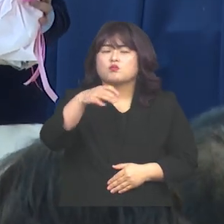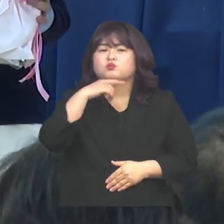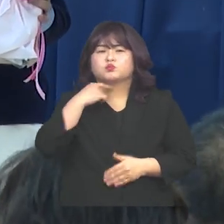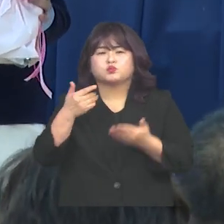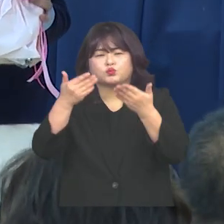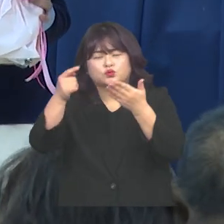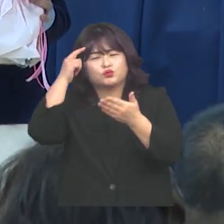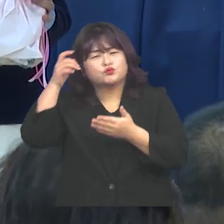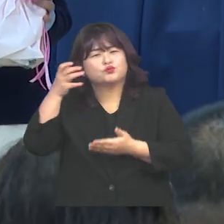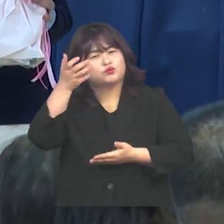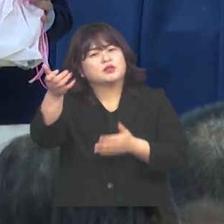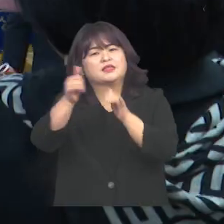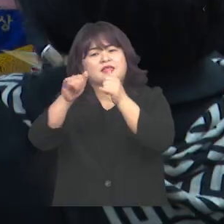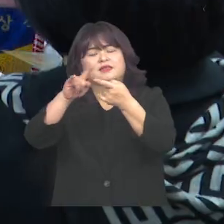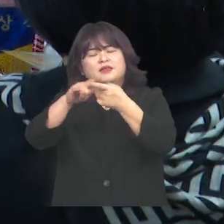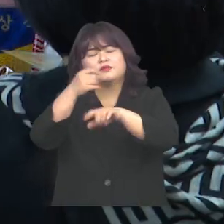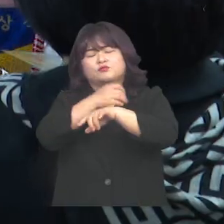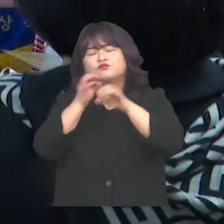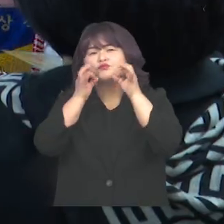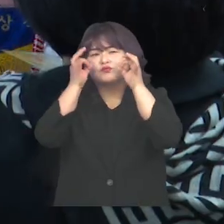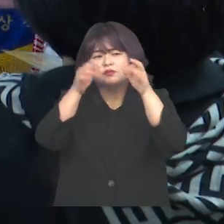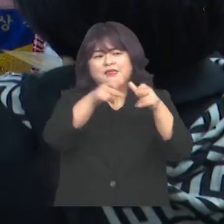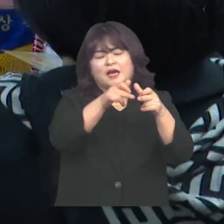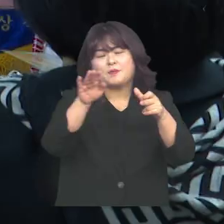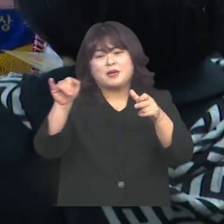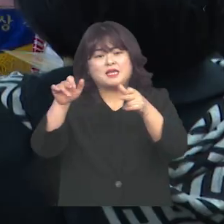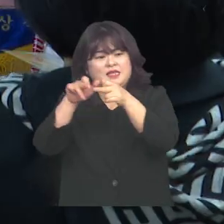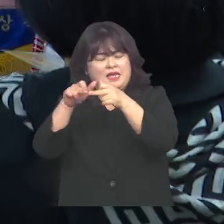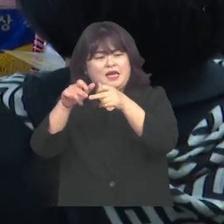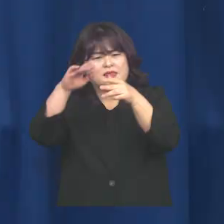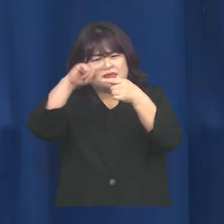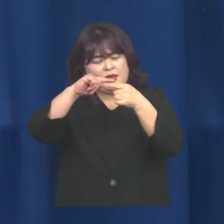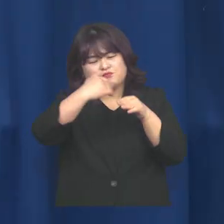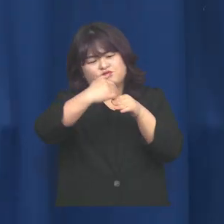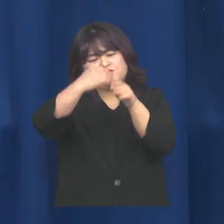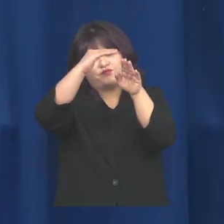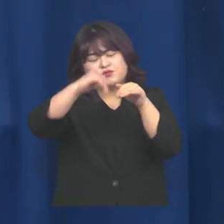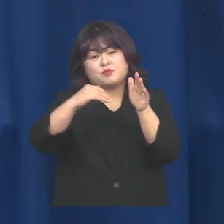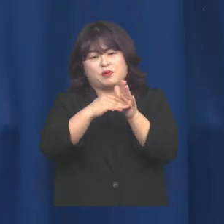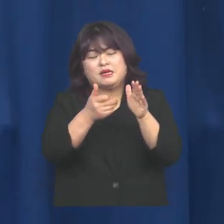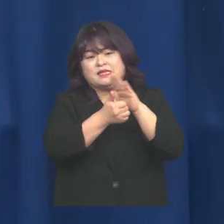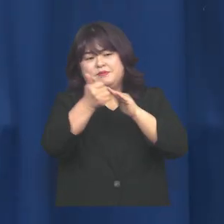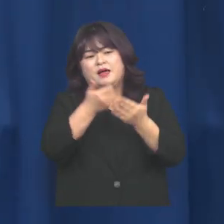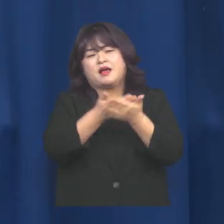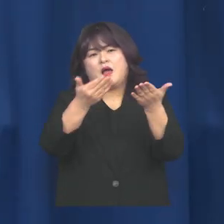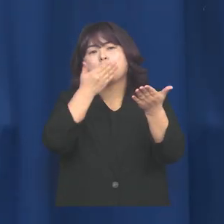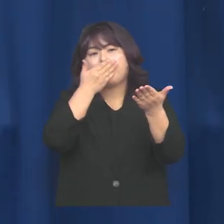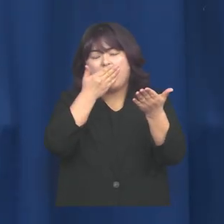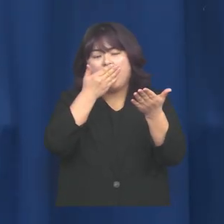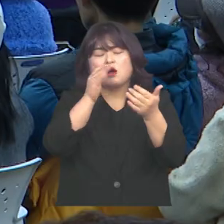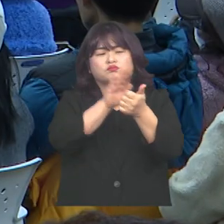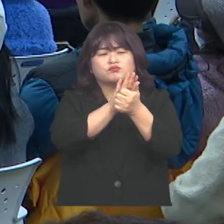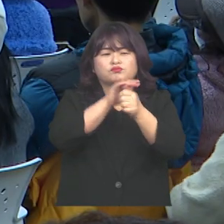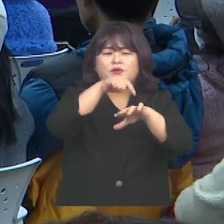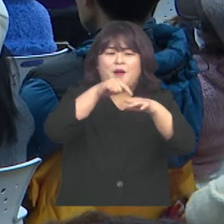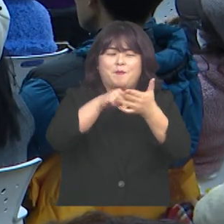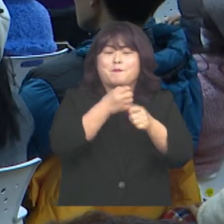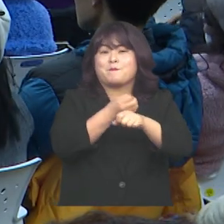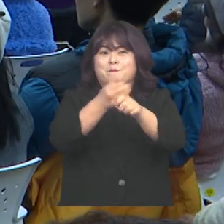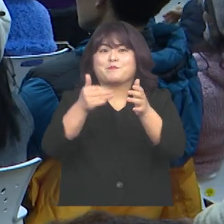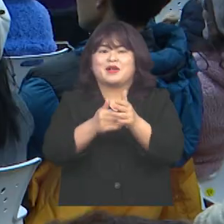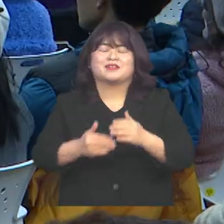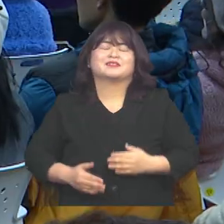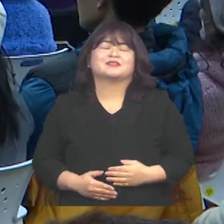후원자, 자원봉사자의 헌신적인 노력은 장애와 비장애 벽을 허물고 장애인에게 희망을 전달했다며 격려와 감사의